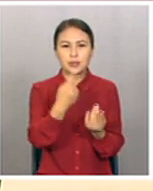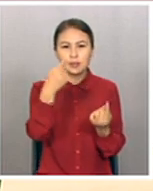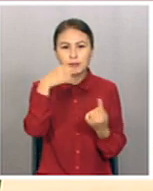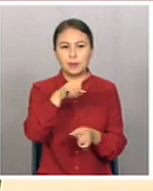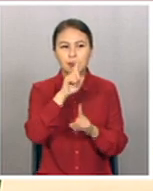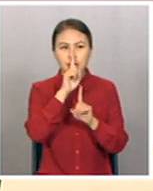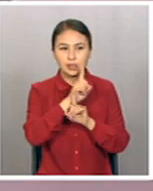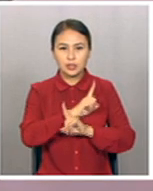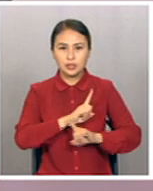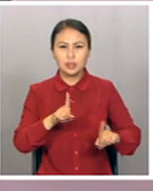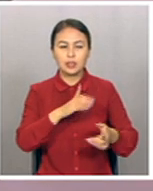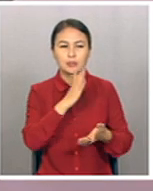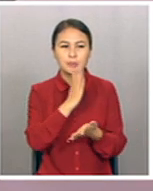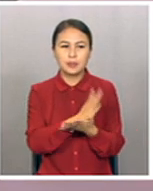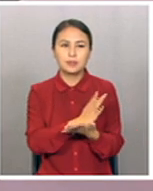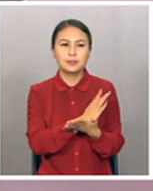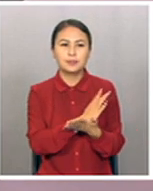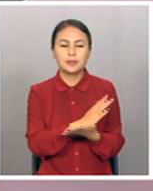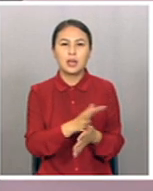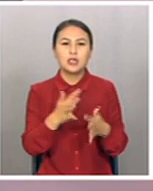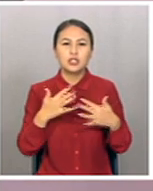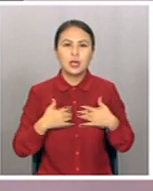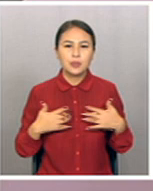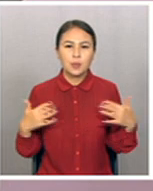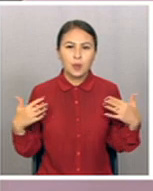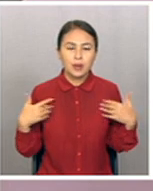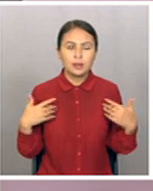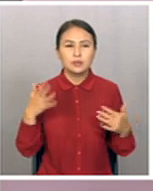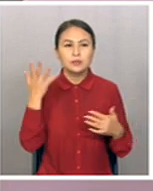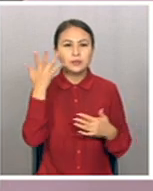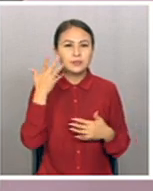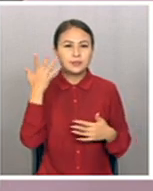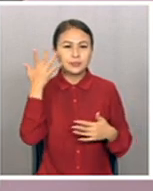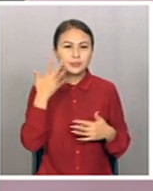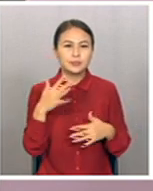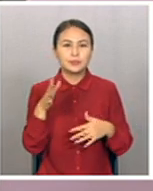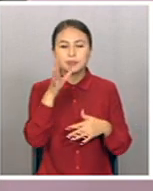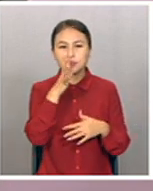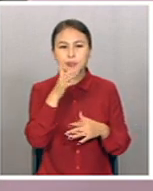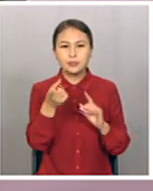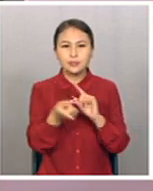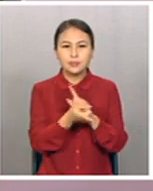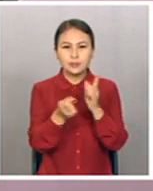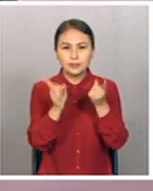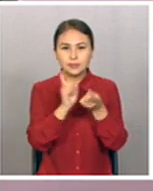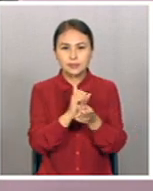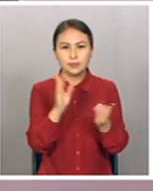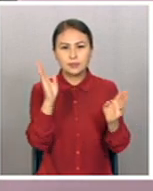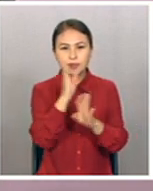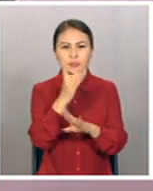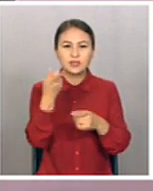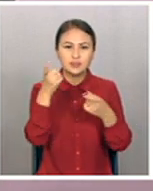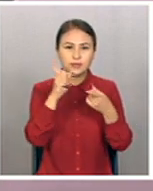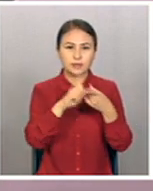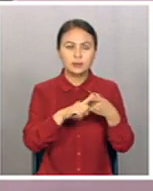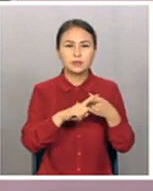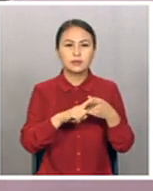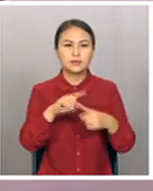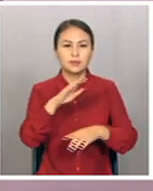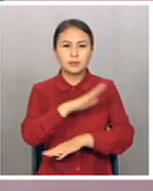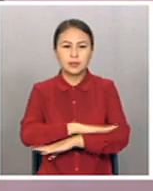ерекшелігі болады. Жануарлар жыл мезгілдерінің ерекшеліктеріне қарай бейімделіп отырады.